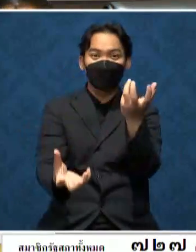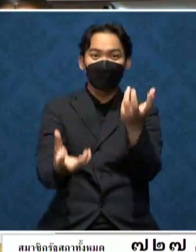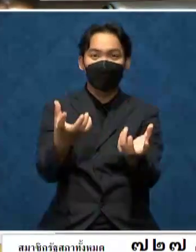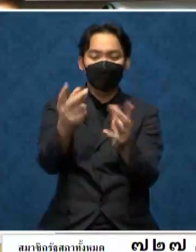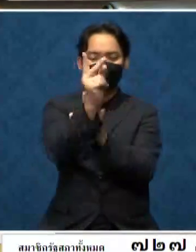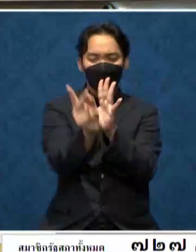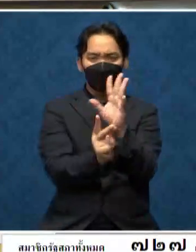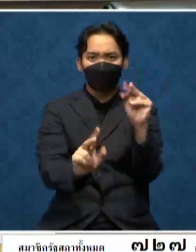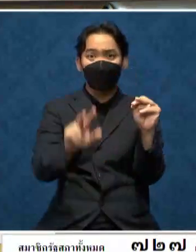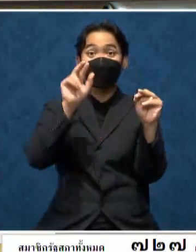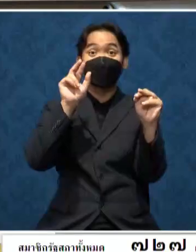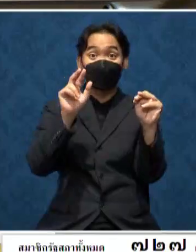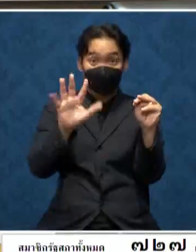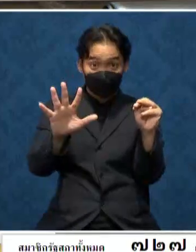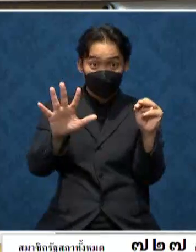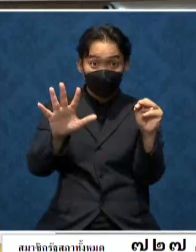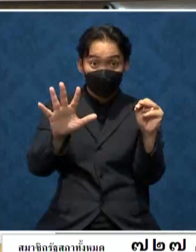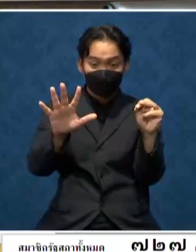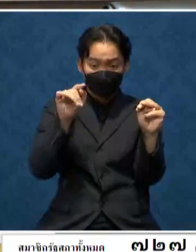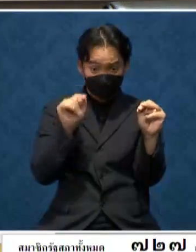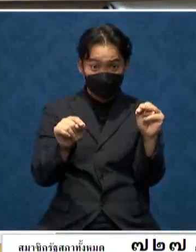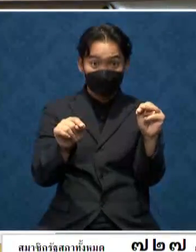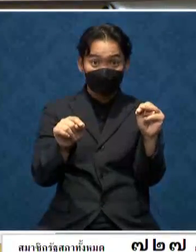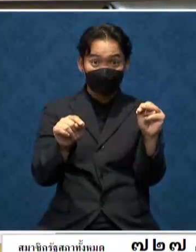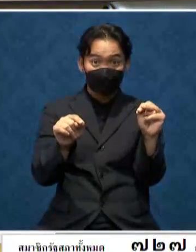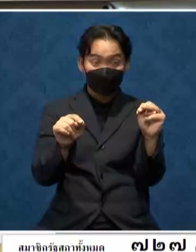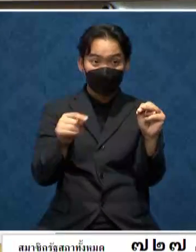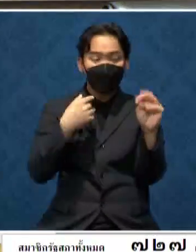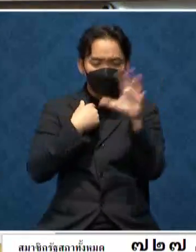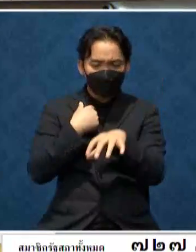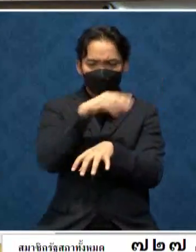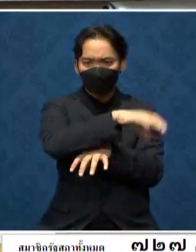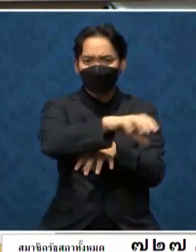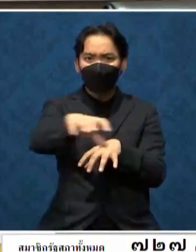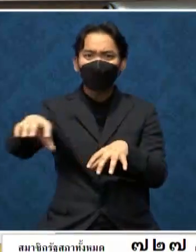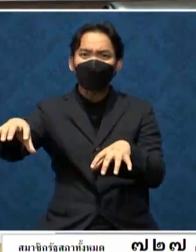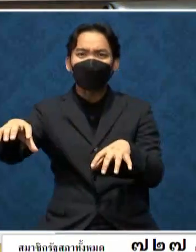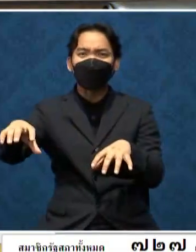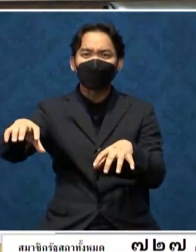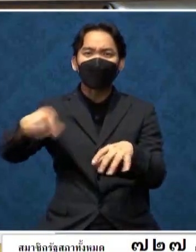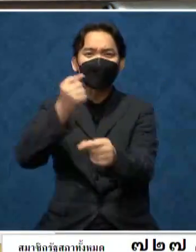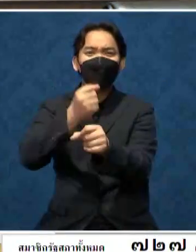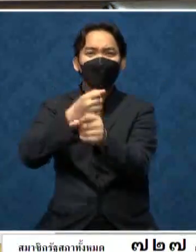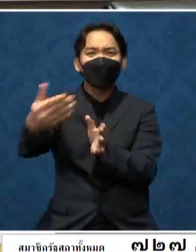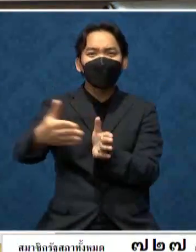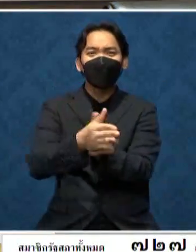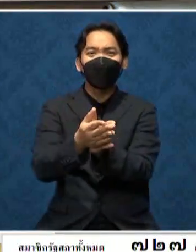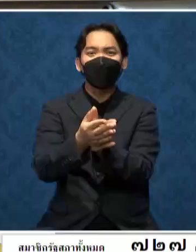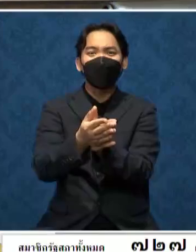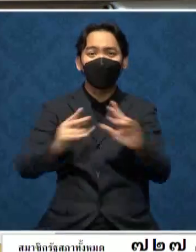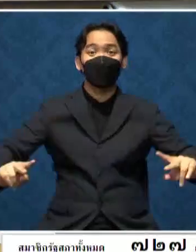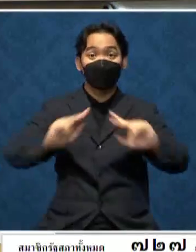ฮะซึ่งใหม่ในมาตรา 5เนี่ยมีหน่วยงานในกระบวนการยุติธรรมเนี่ยอยู่ด้วย